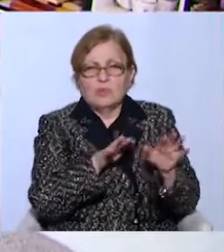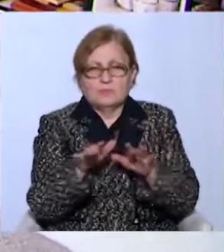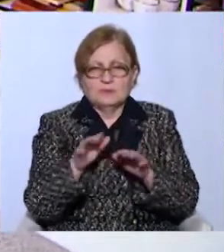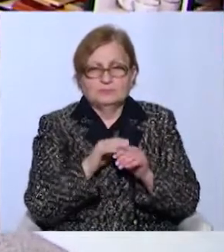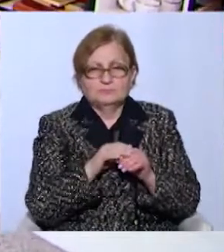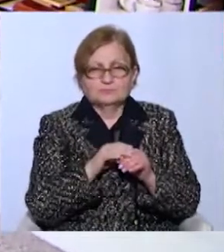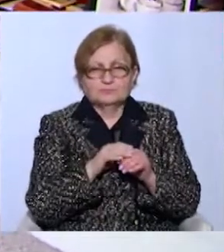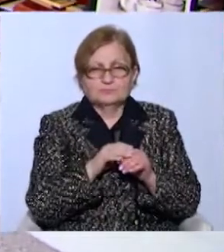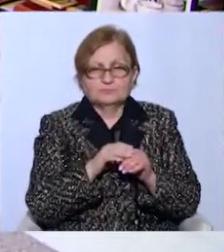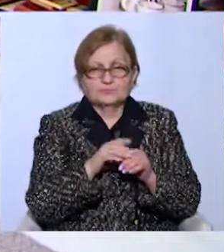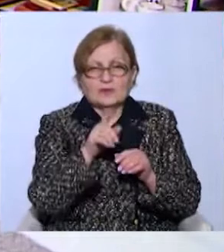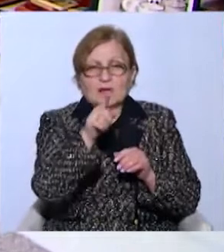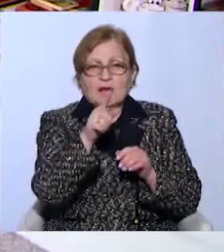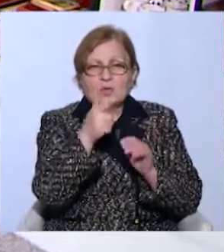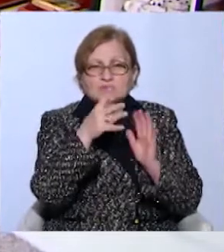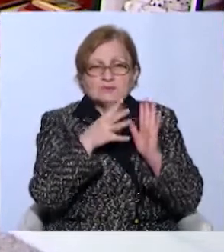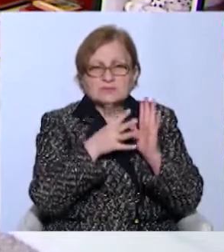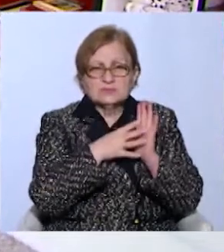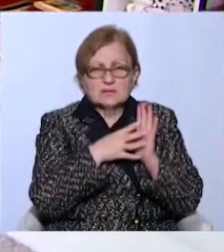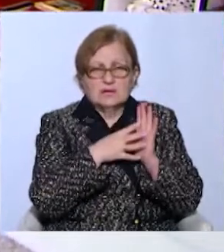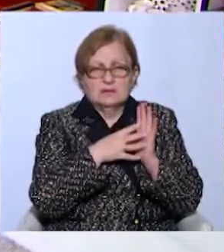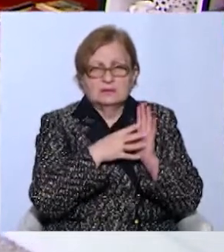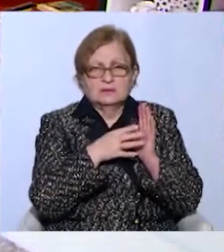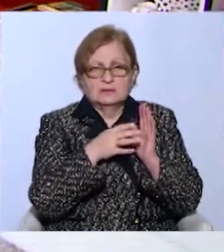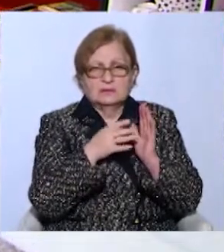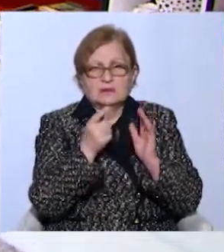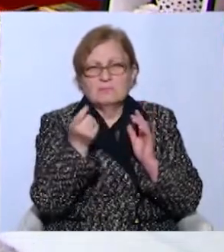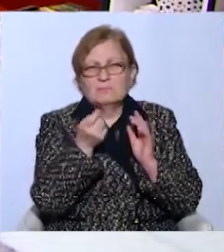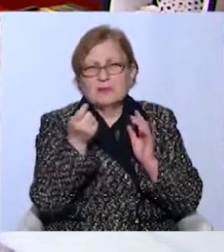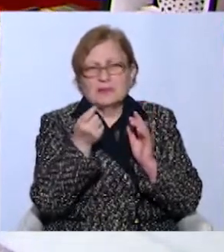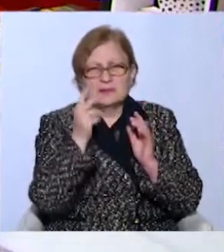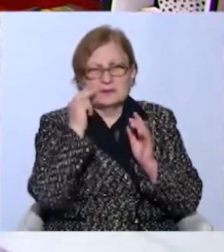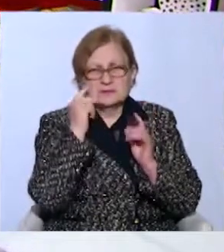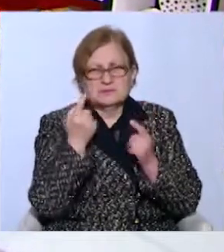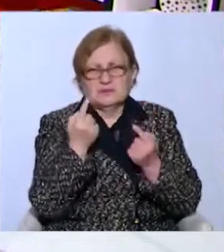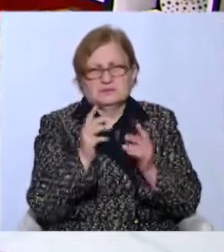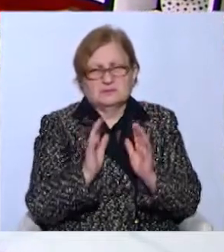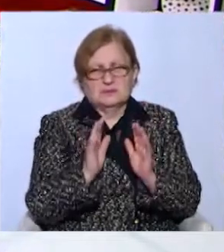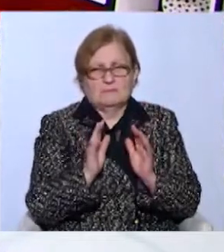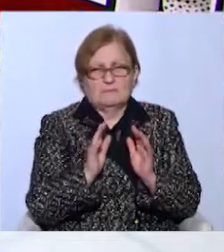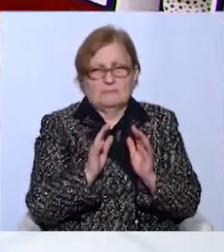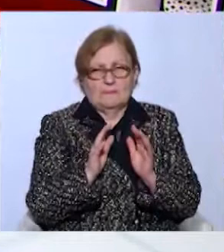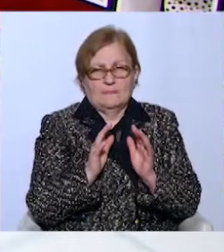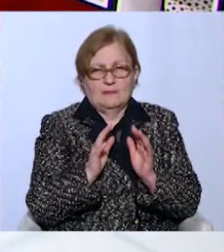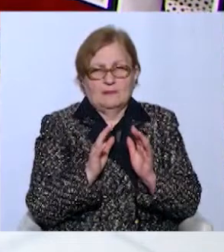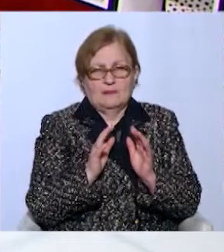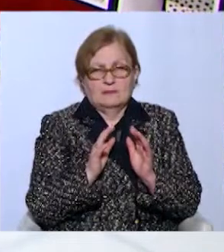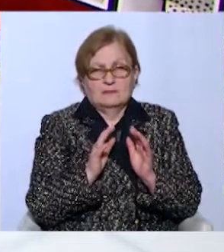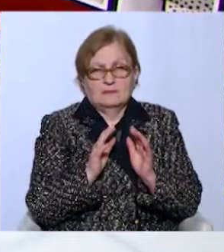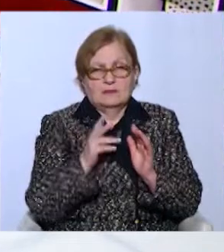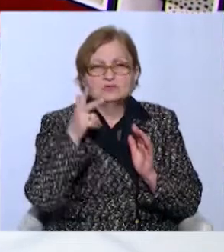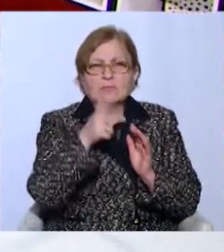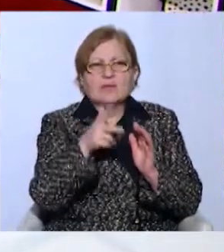Tukitro ona daşalo martayu mamra ulebat vara. Oz da tsxara aradegan patara ritz huya. ეხლა რაღაც დიდი რიცხვი იყო ფილი